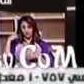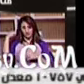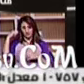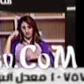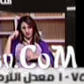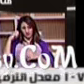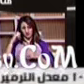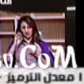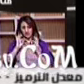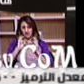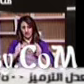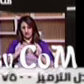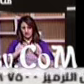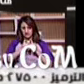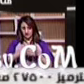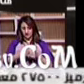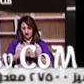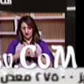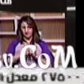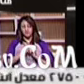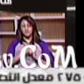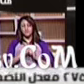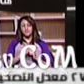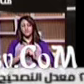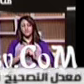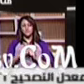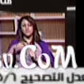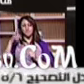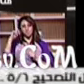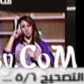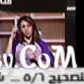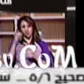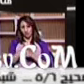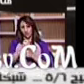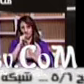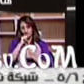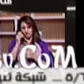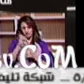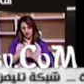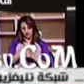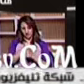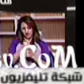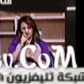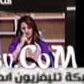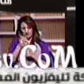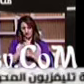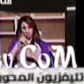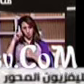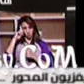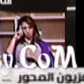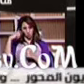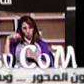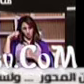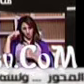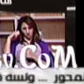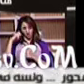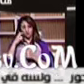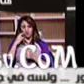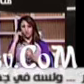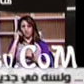ولدى جهاد ترقصها زوجه رئيس الجمهوريه المخلوع حسني مبارك وهي السيده سزان مبارك كانت بترقص